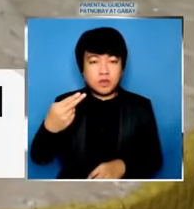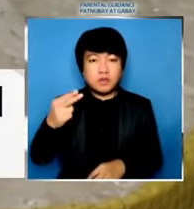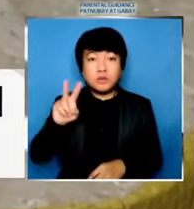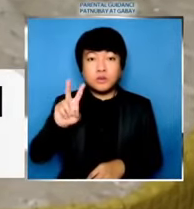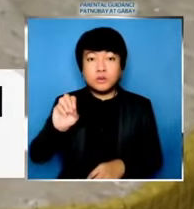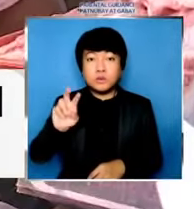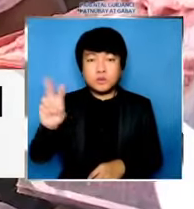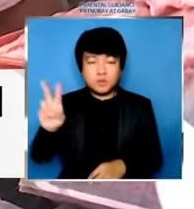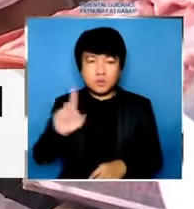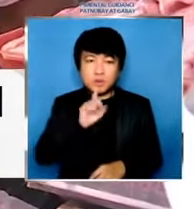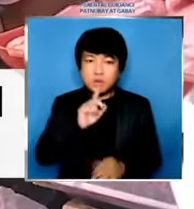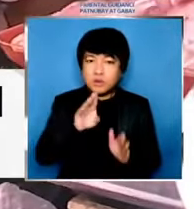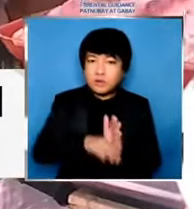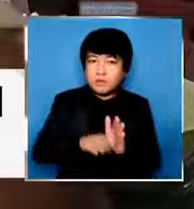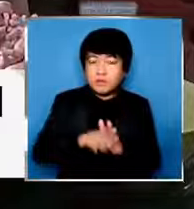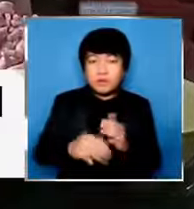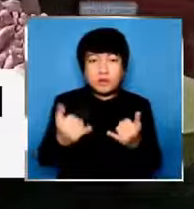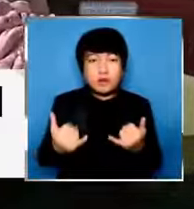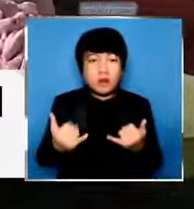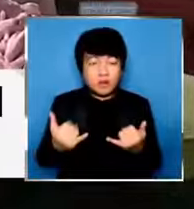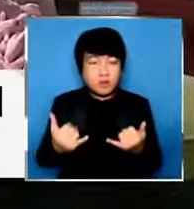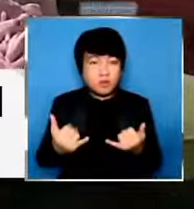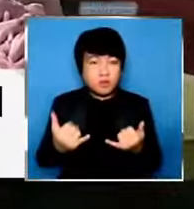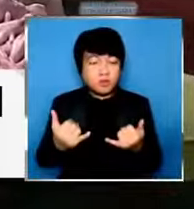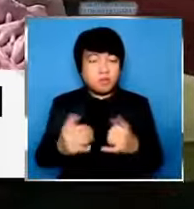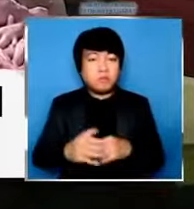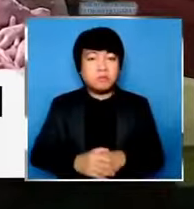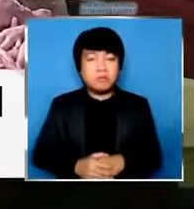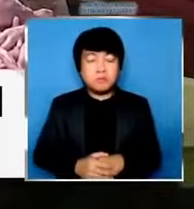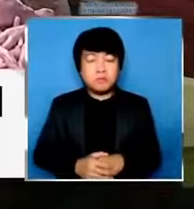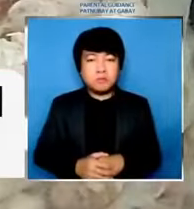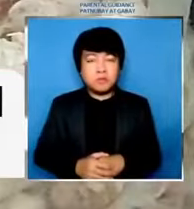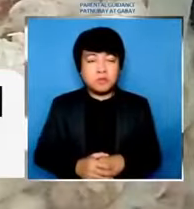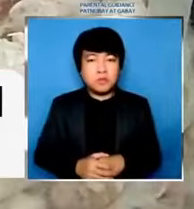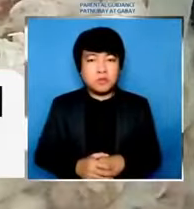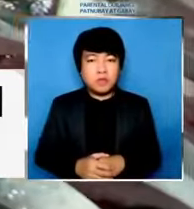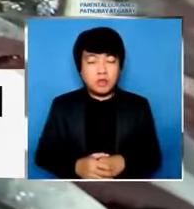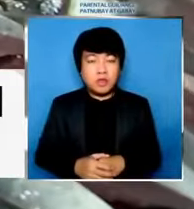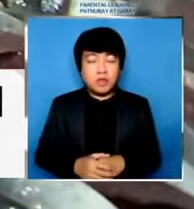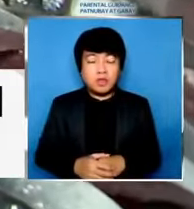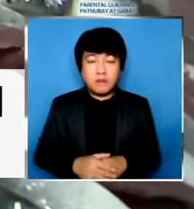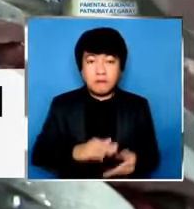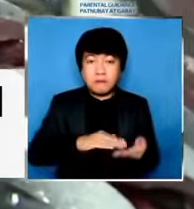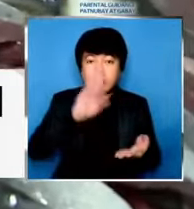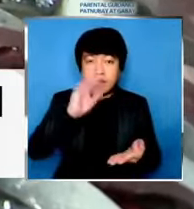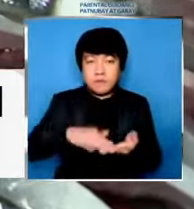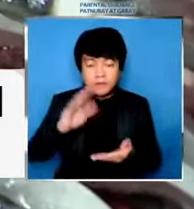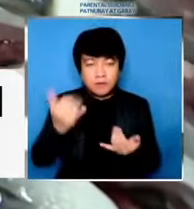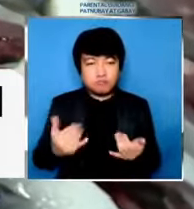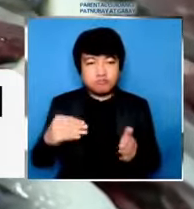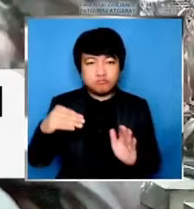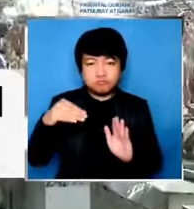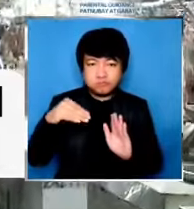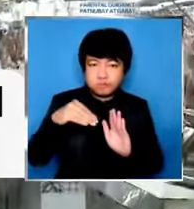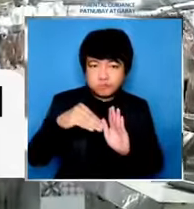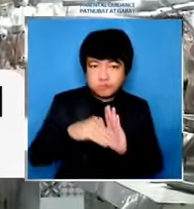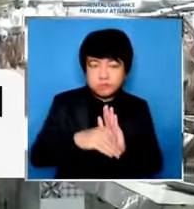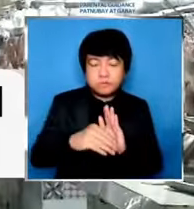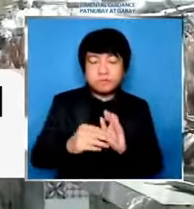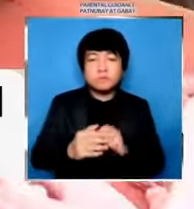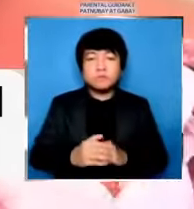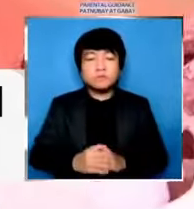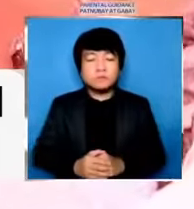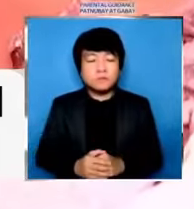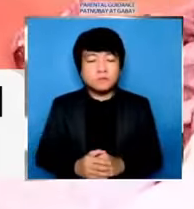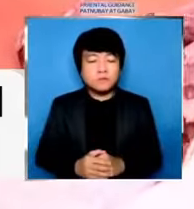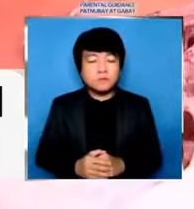alam mo, ito na ang ika-6 na sunod-sunod na buwang may pagbagal ng inflation. Kabilang sa mga dahilang tinukoy sa pagbaba ng inflation rate ay ang